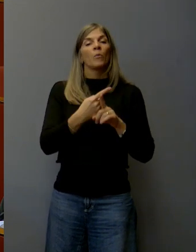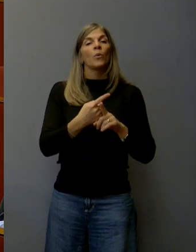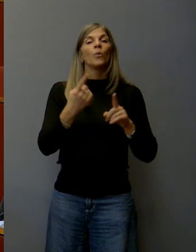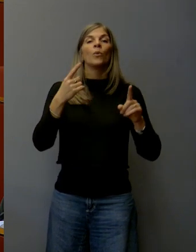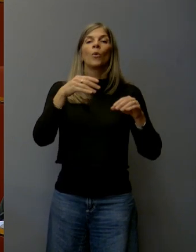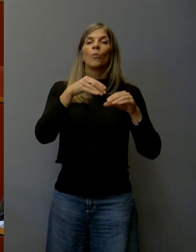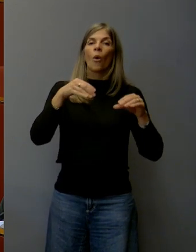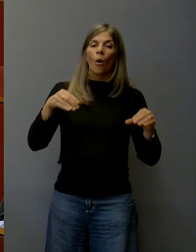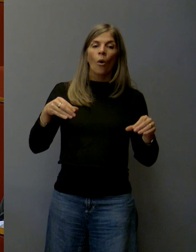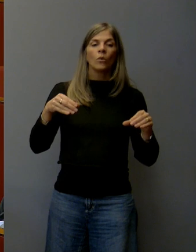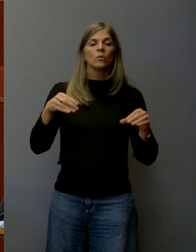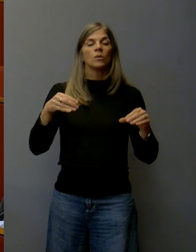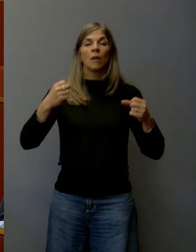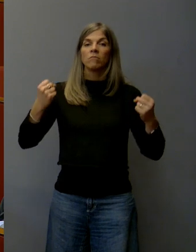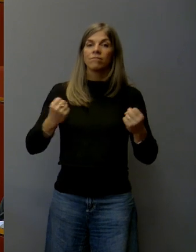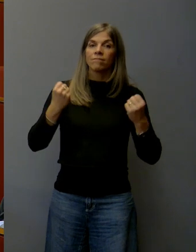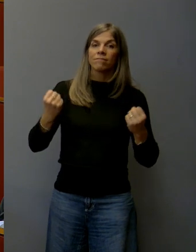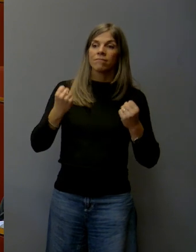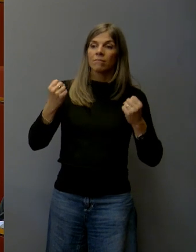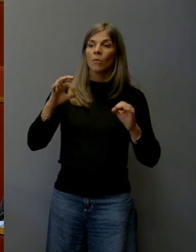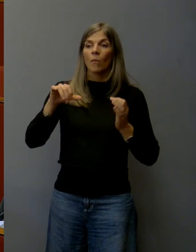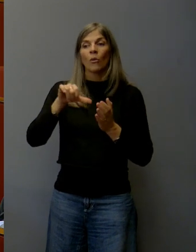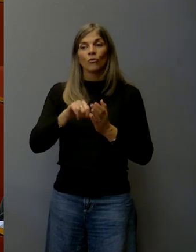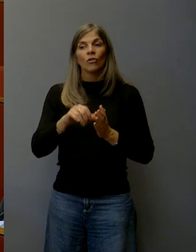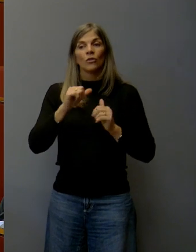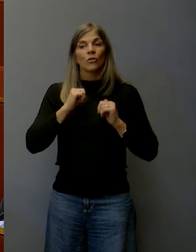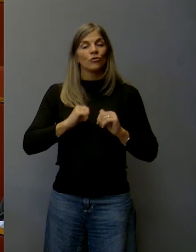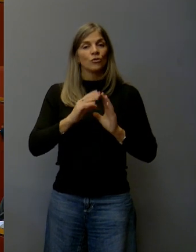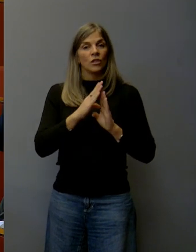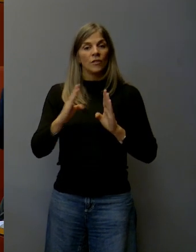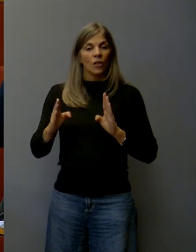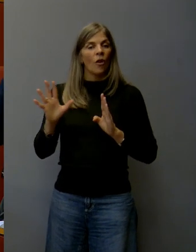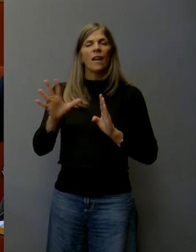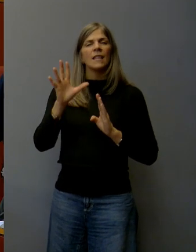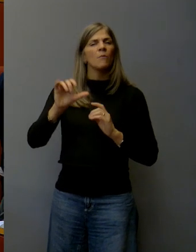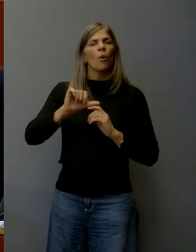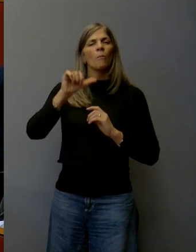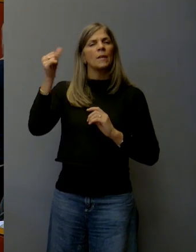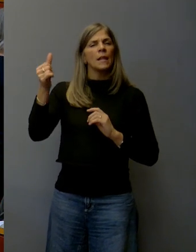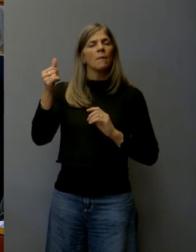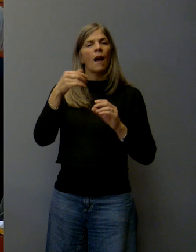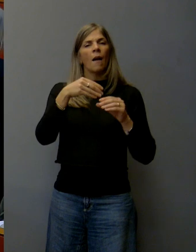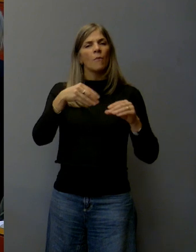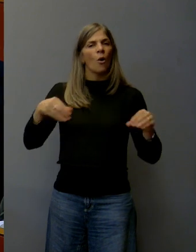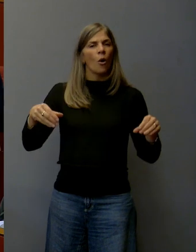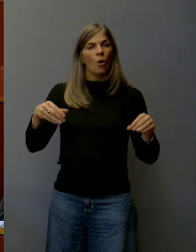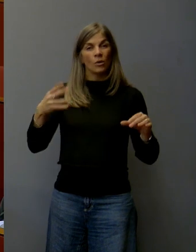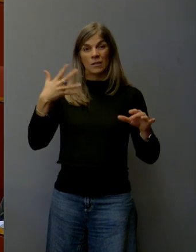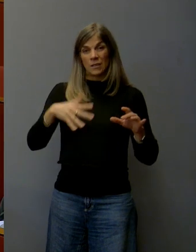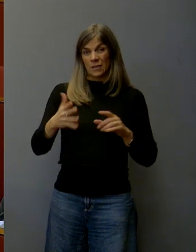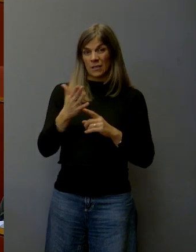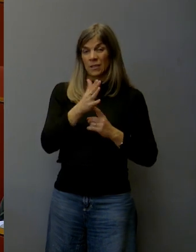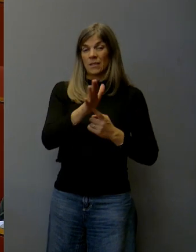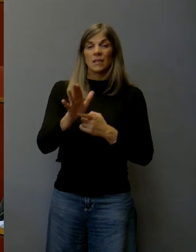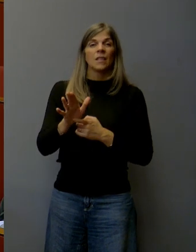prodotte e promosse dal centro specifico come per esempio la prima mostra che è stata fatta è andata a